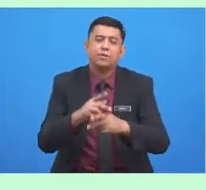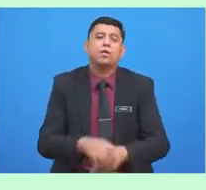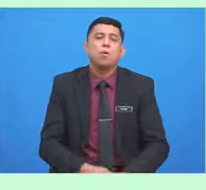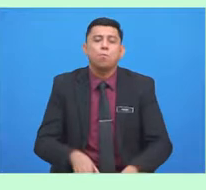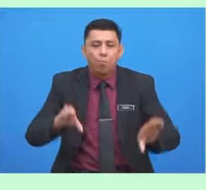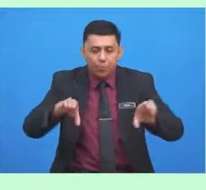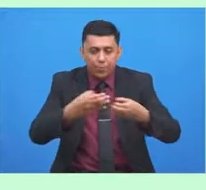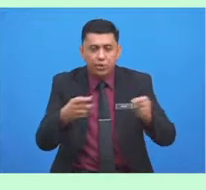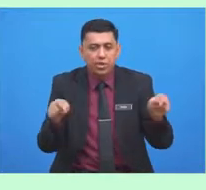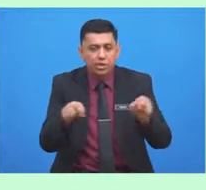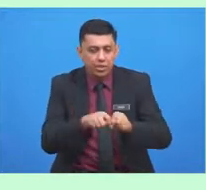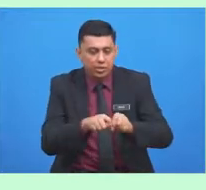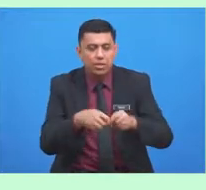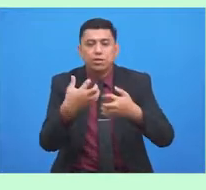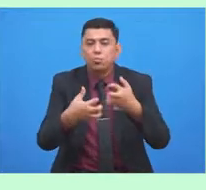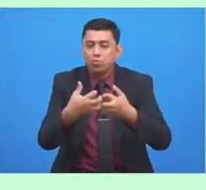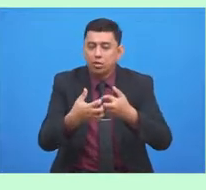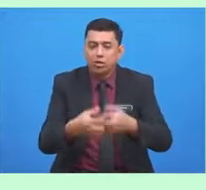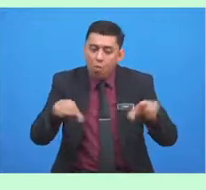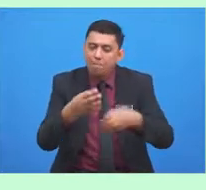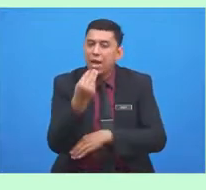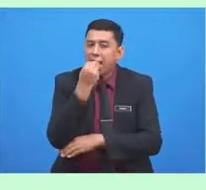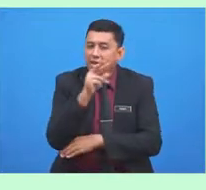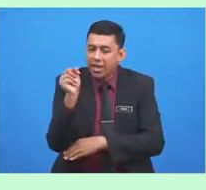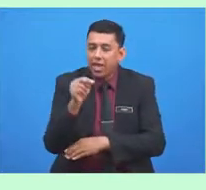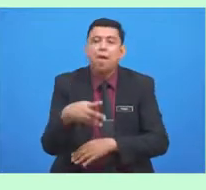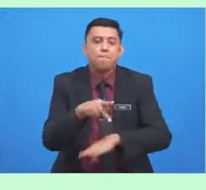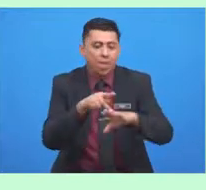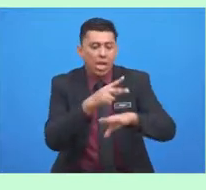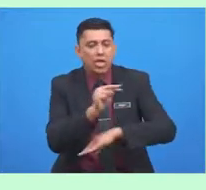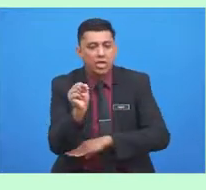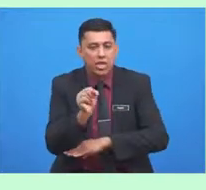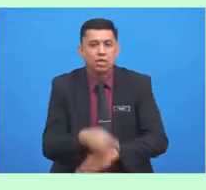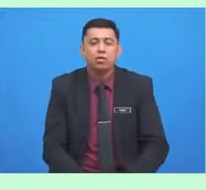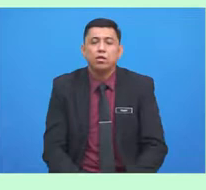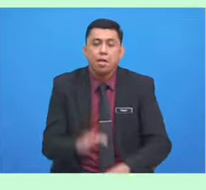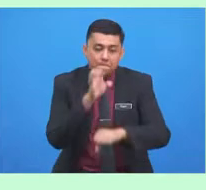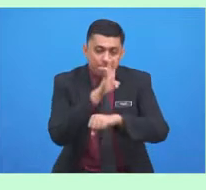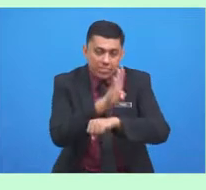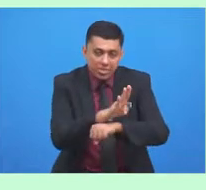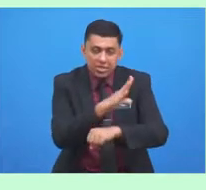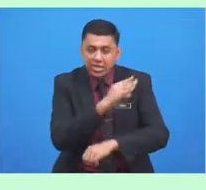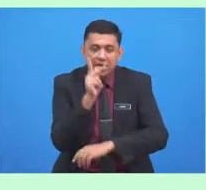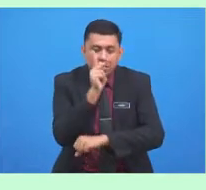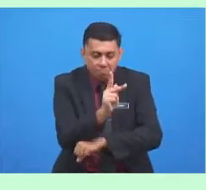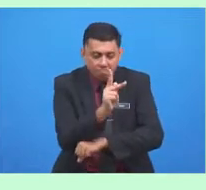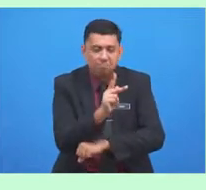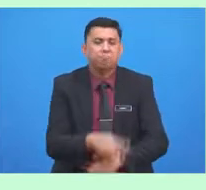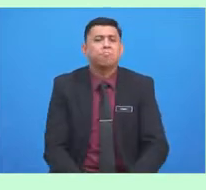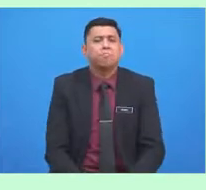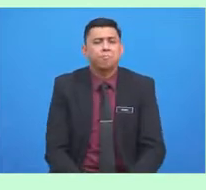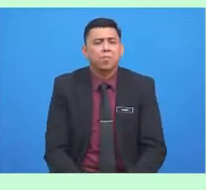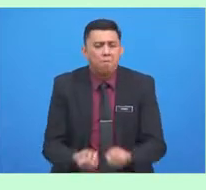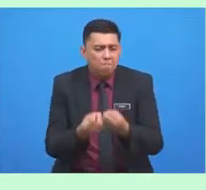pembuatan seperti industri membuat makanan, pakaian, besi dan keluli. Air digunakan